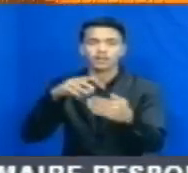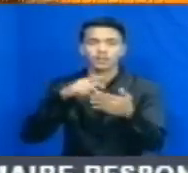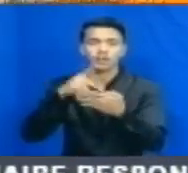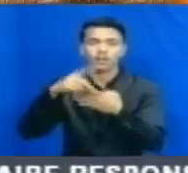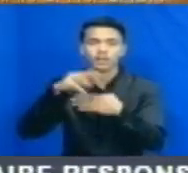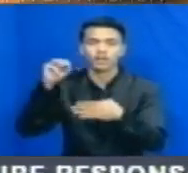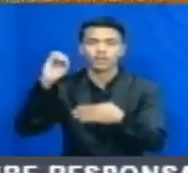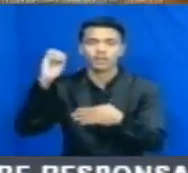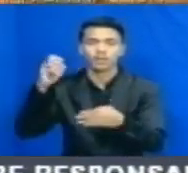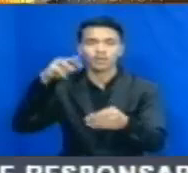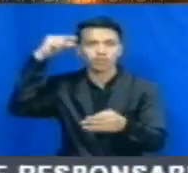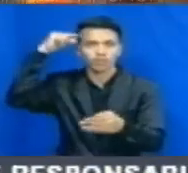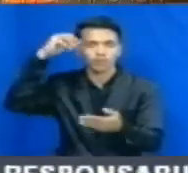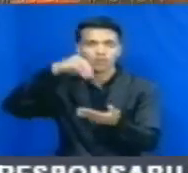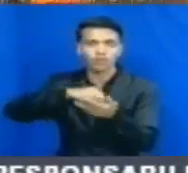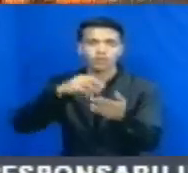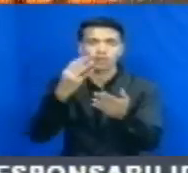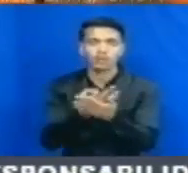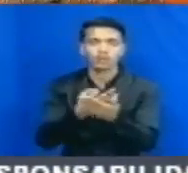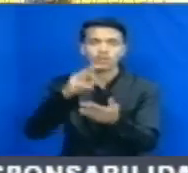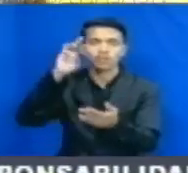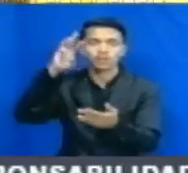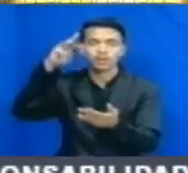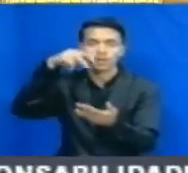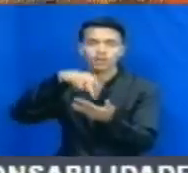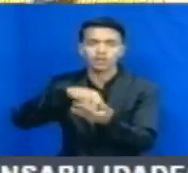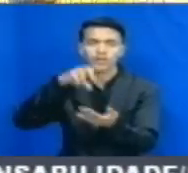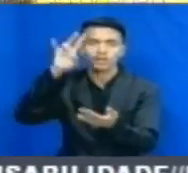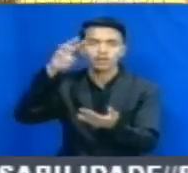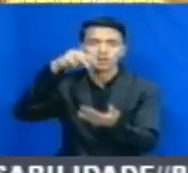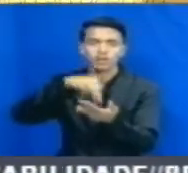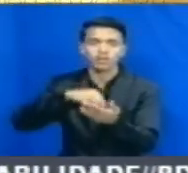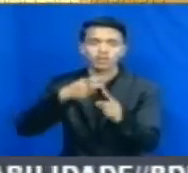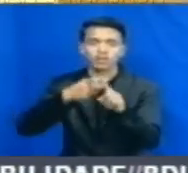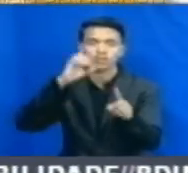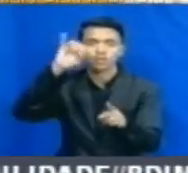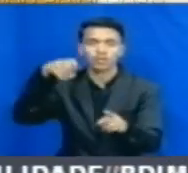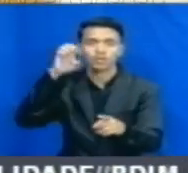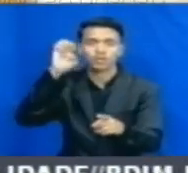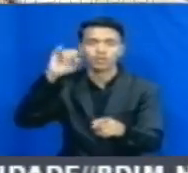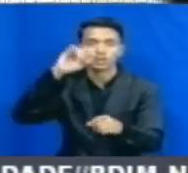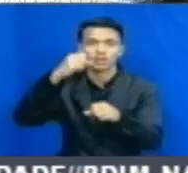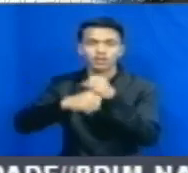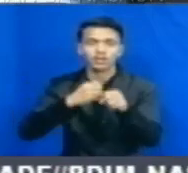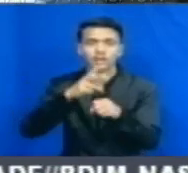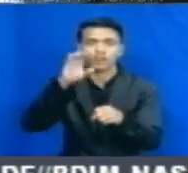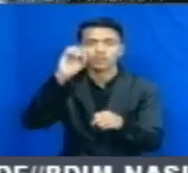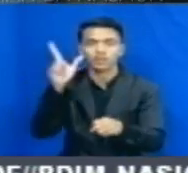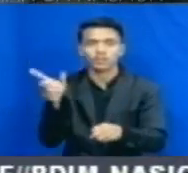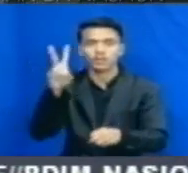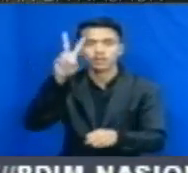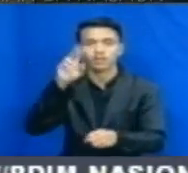ona orçamento hamutuk milang hituresi husi orçamento geral estado ratificativo tinan riun rua ronulu resin rua husi likisa Delcy